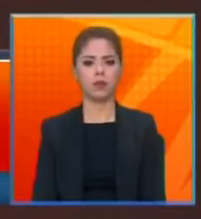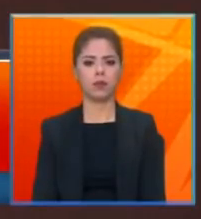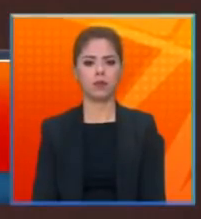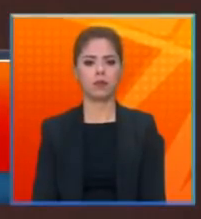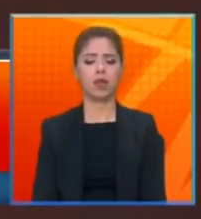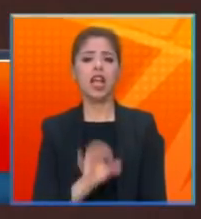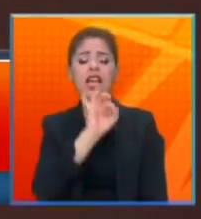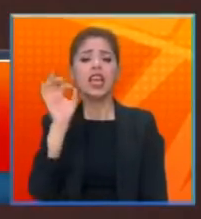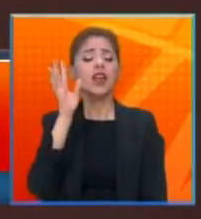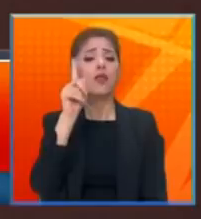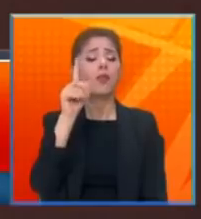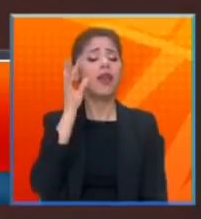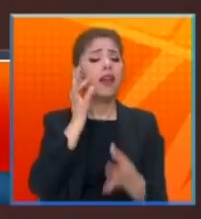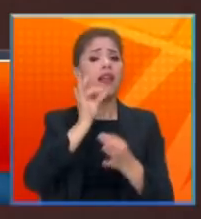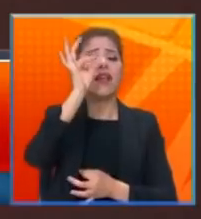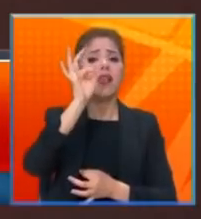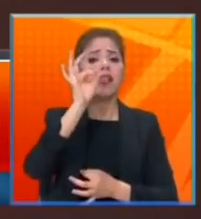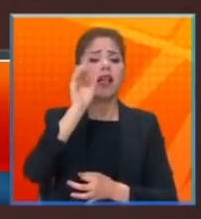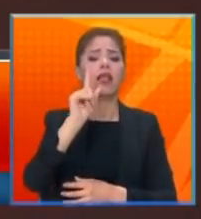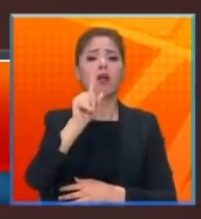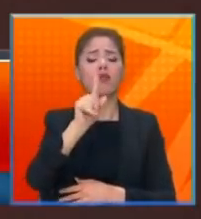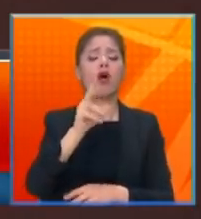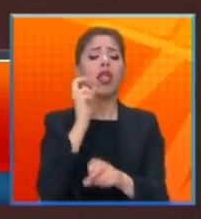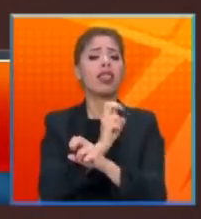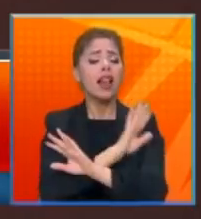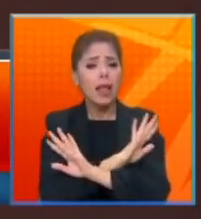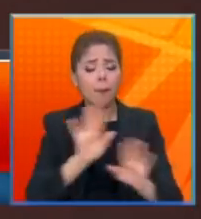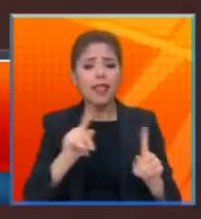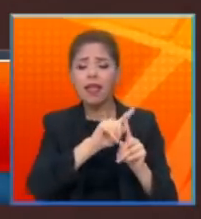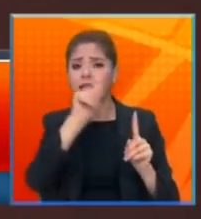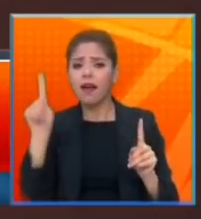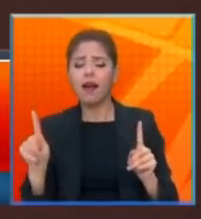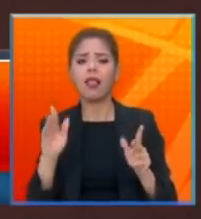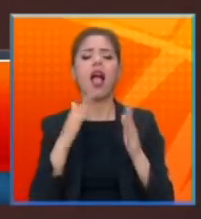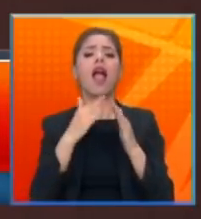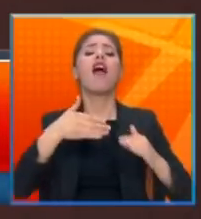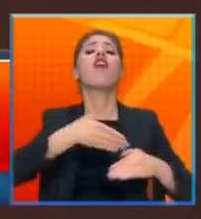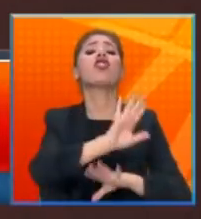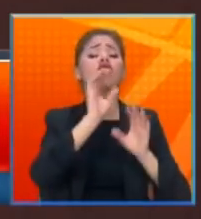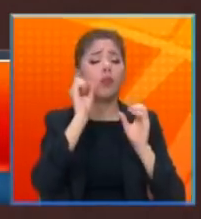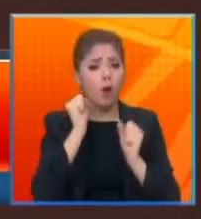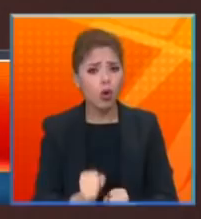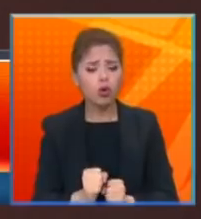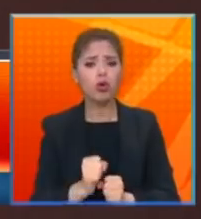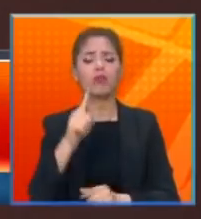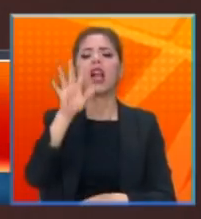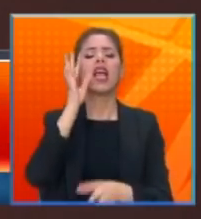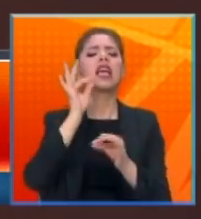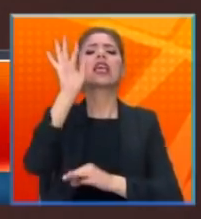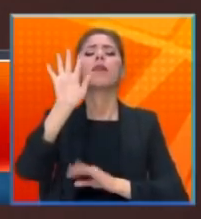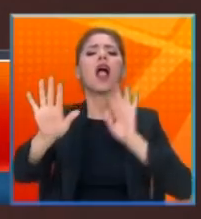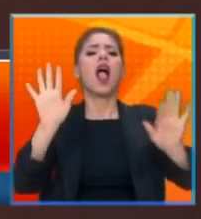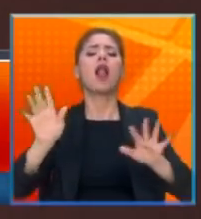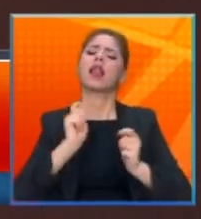olsun. Hiçbir vatandaşımız tehdit ortadan kalkana kadar evinden çıkmamalı, kimseyle